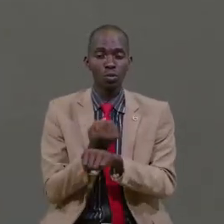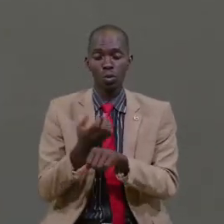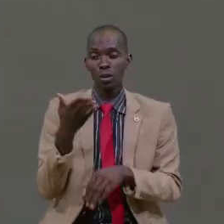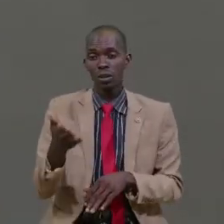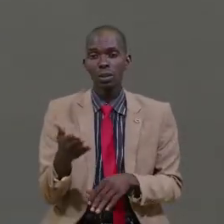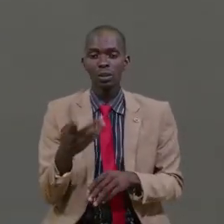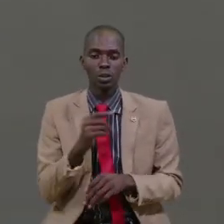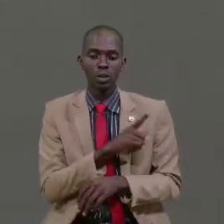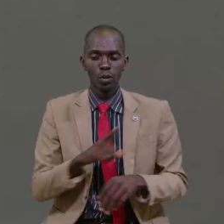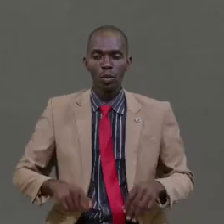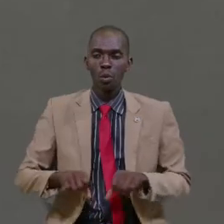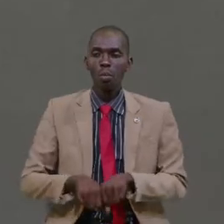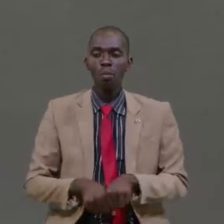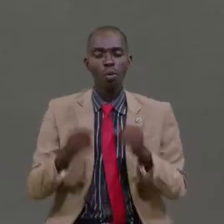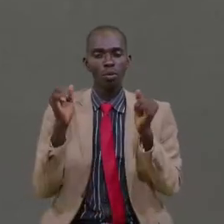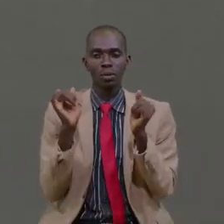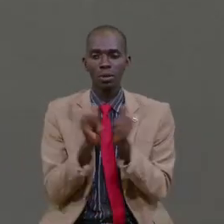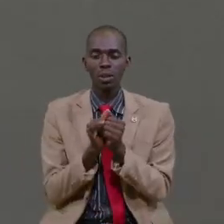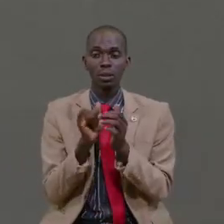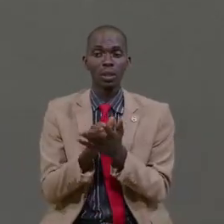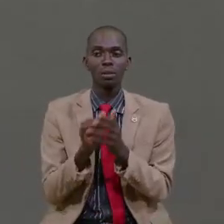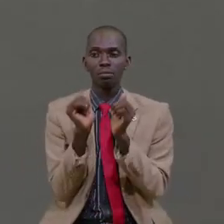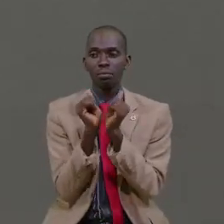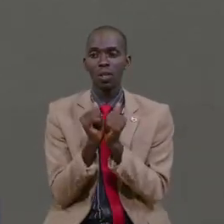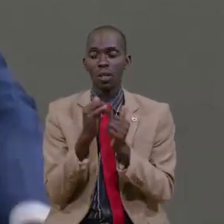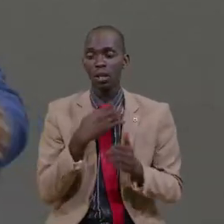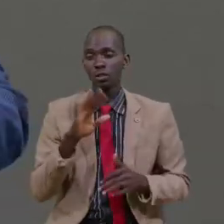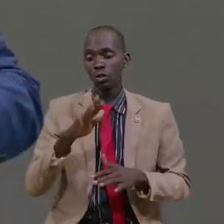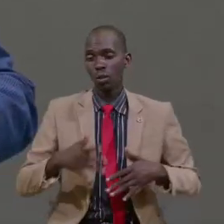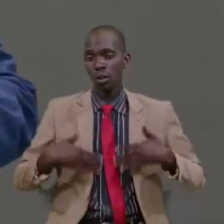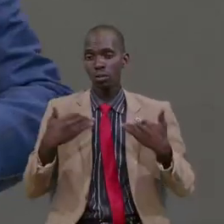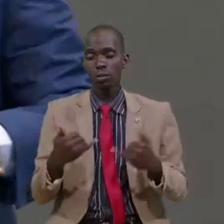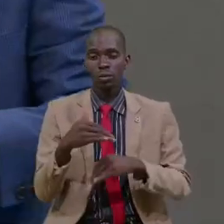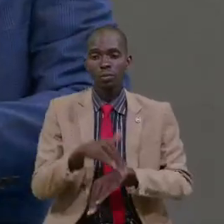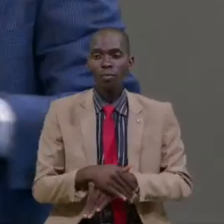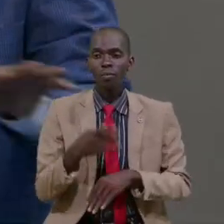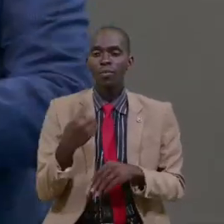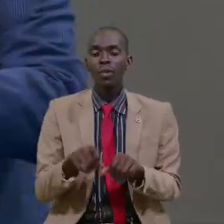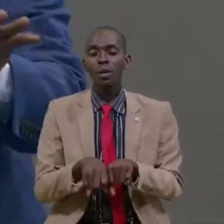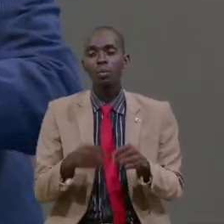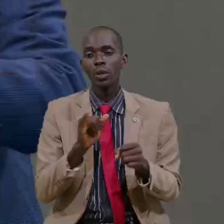pierre, le Seigneur a brisé cette captivité. Et dans ta vie ce soir,